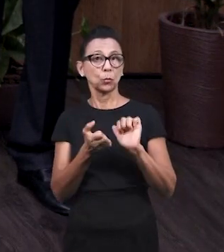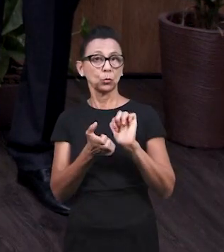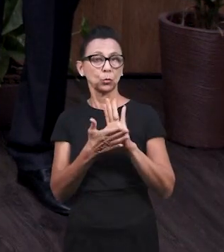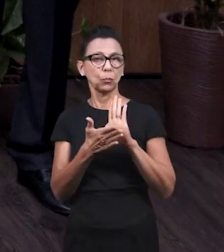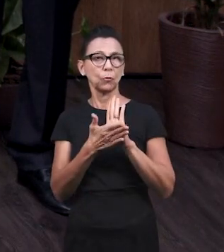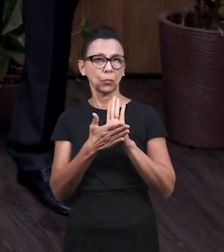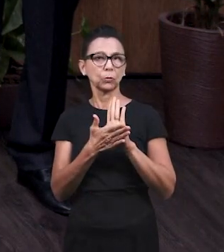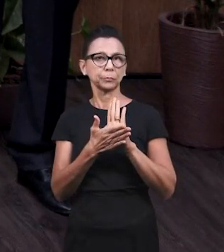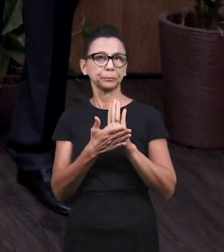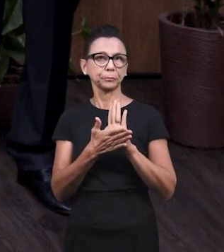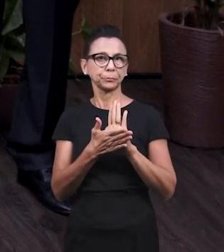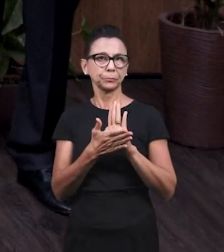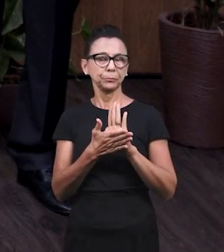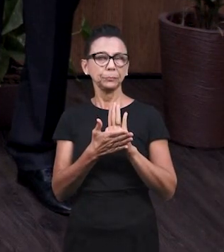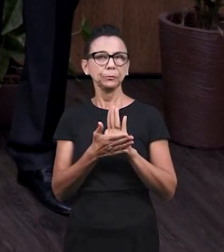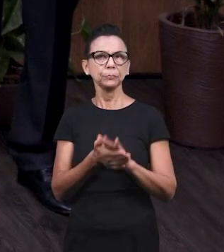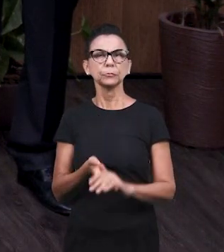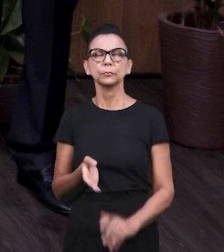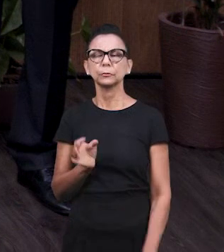Certainement, cette louange